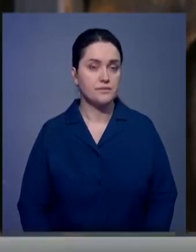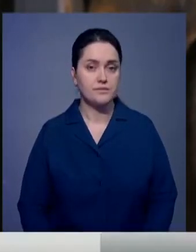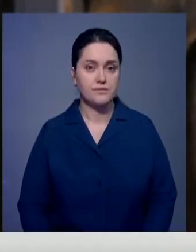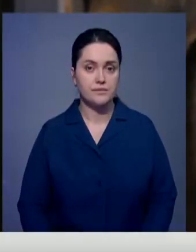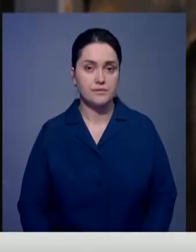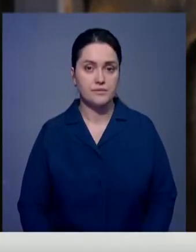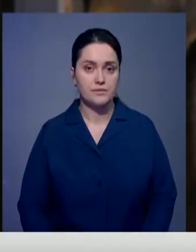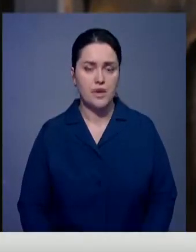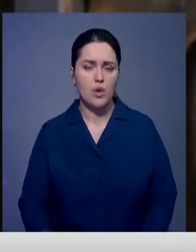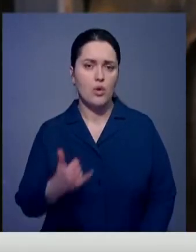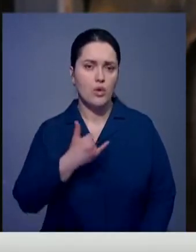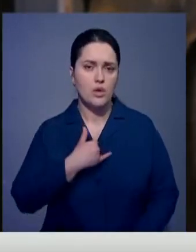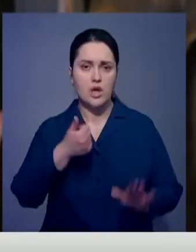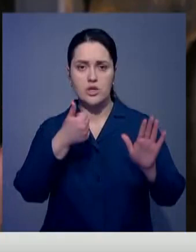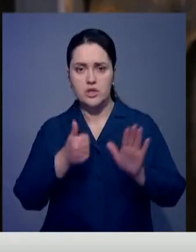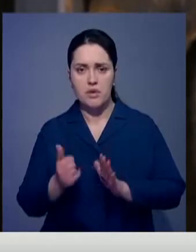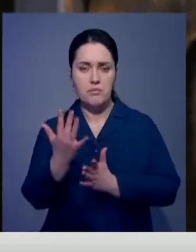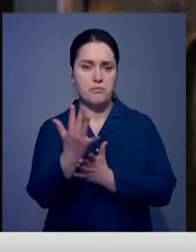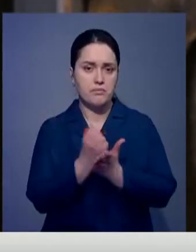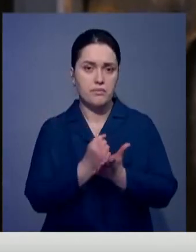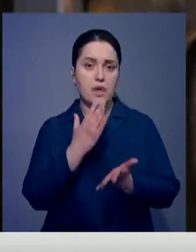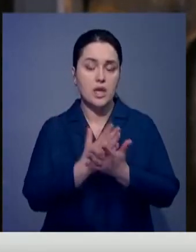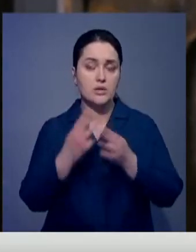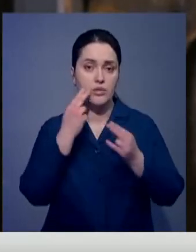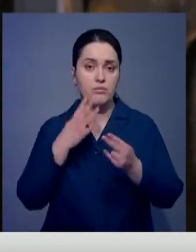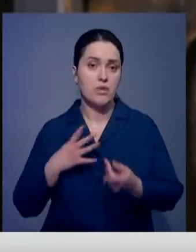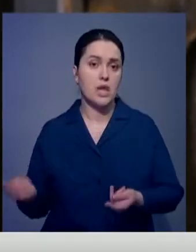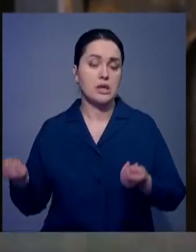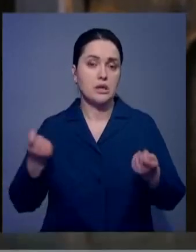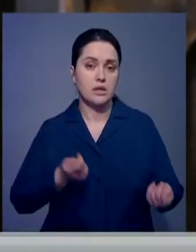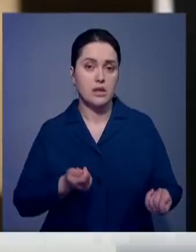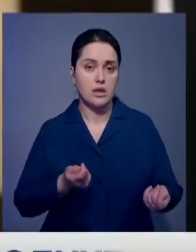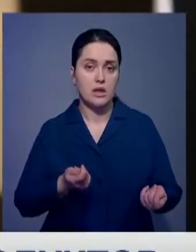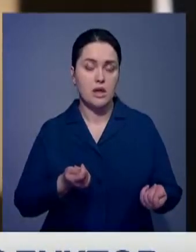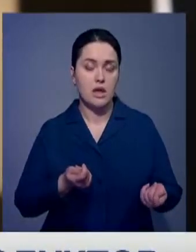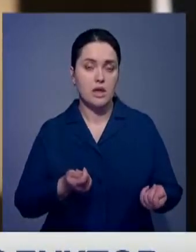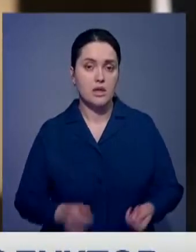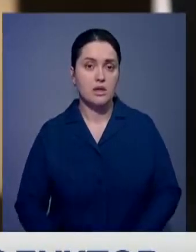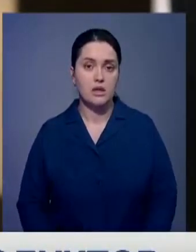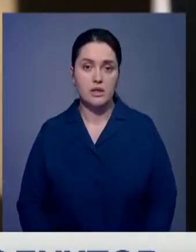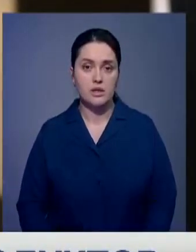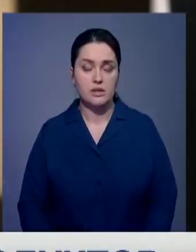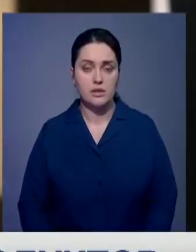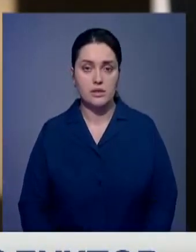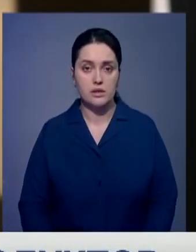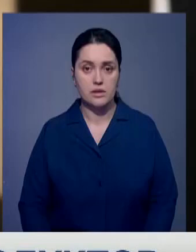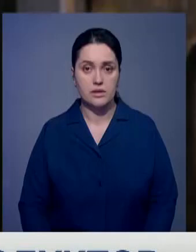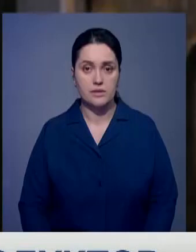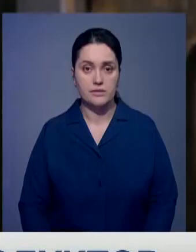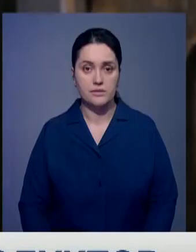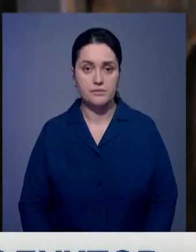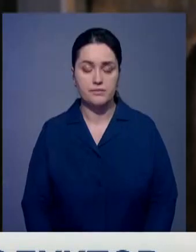нас достаточно запасов всех этих продуктов, которые были завезены несколько месяцев назад. По крайней мере, это на нас в